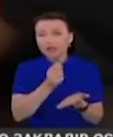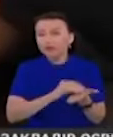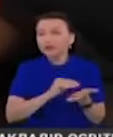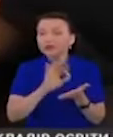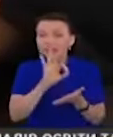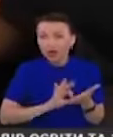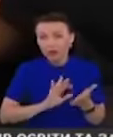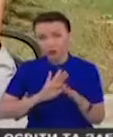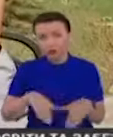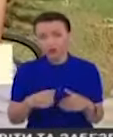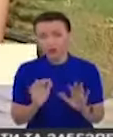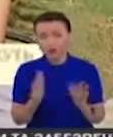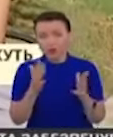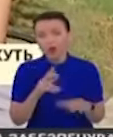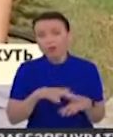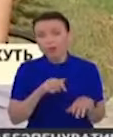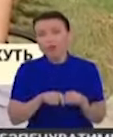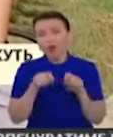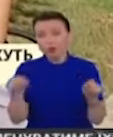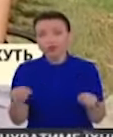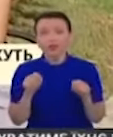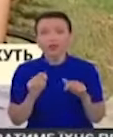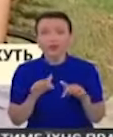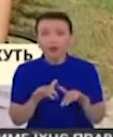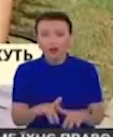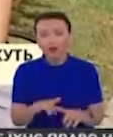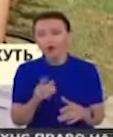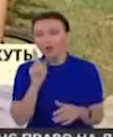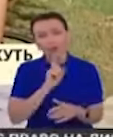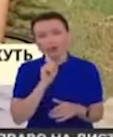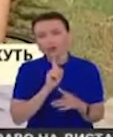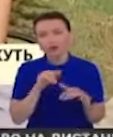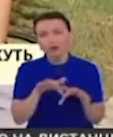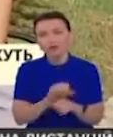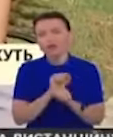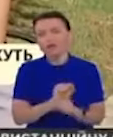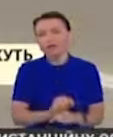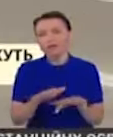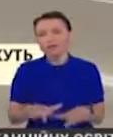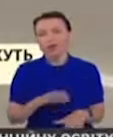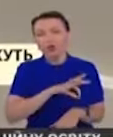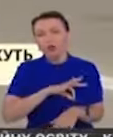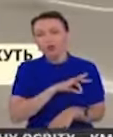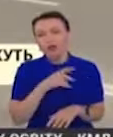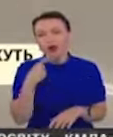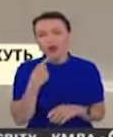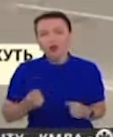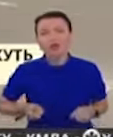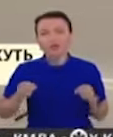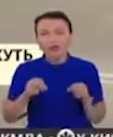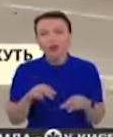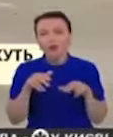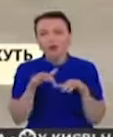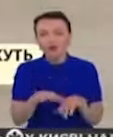одразу після інциденту. Там вже відкрили кримінальне провадження. Однак поки що справа стоїть на місці. Юристи кажуть, в рамках кримінального